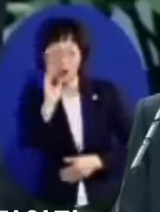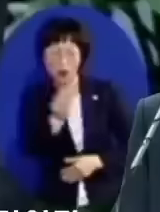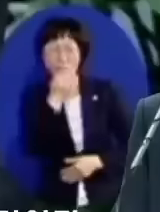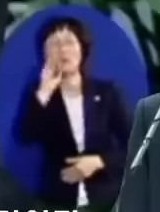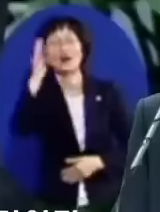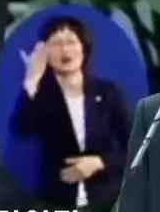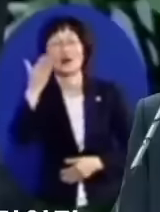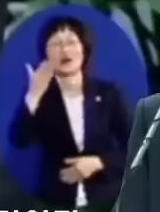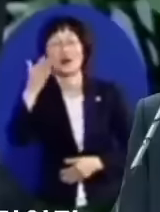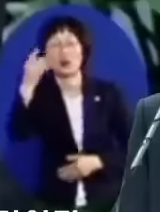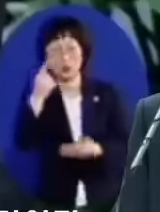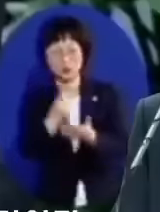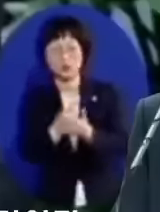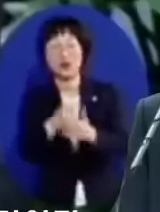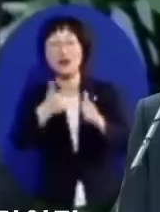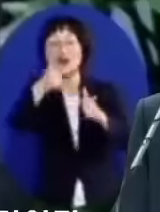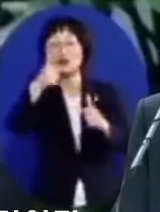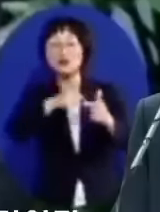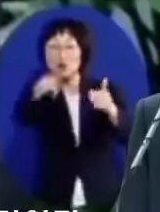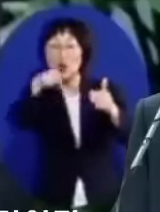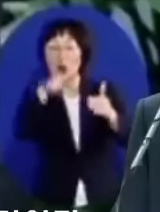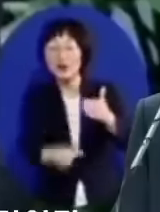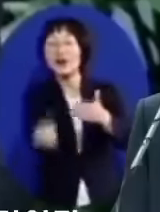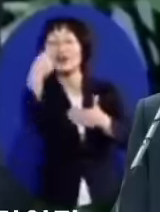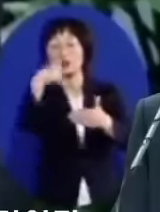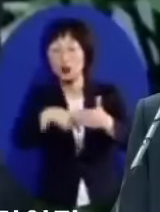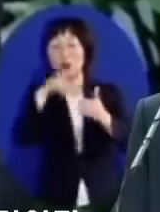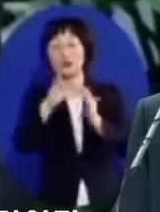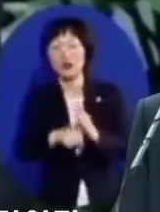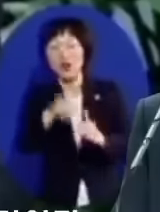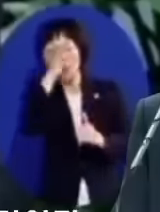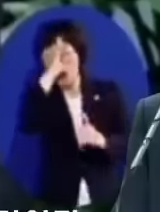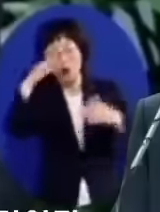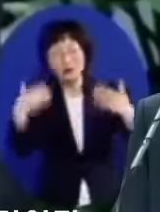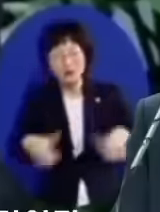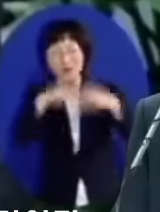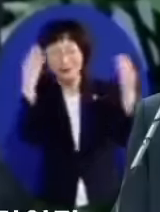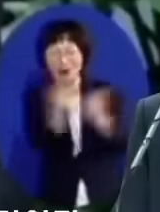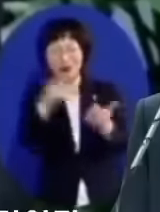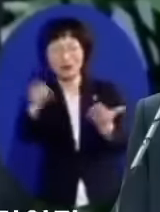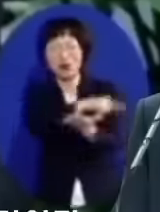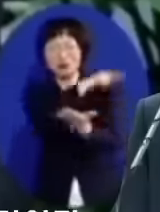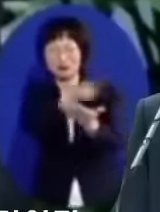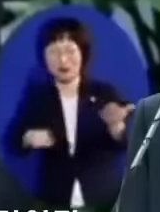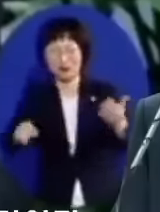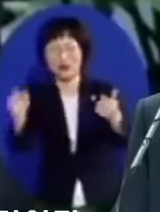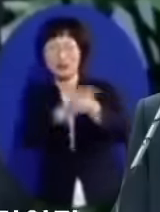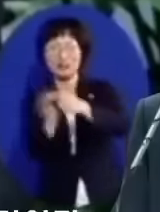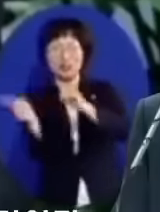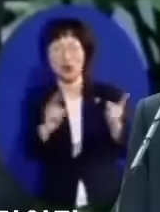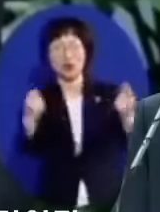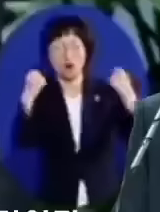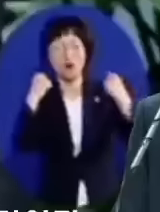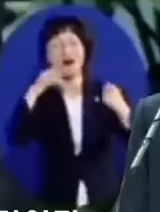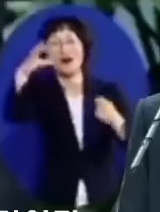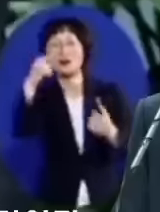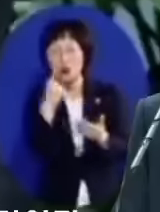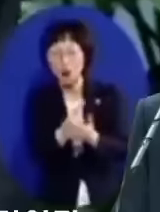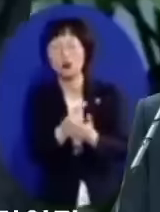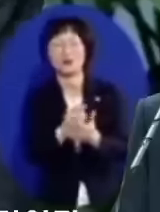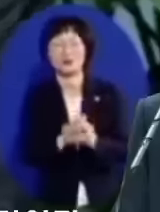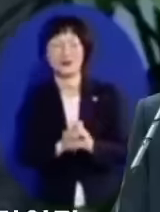들어오시는 것입니다. 예수님이 우리 속에 들어올 때는 우리의 병과 연약을 다 청산해버리고 치료와 건강을 가지고 들어오시는